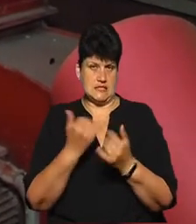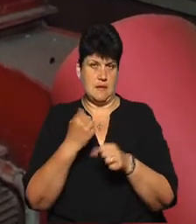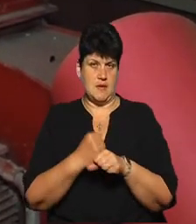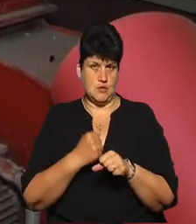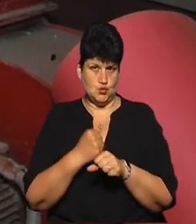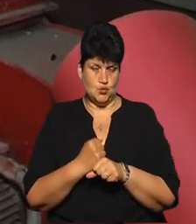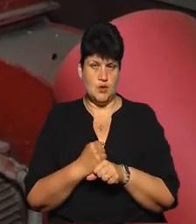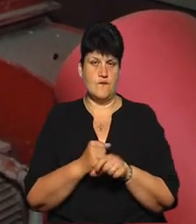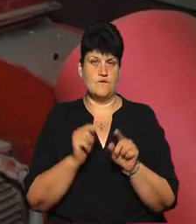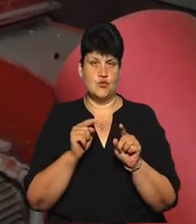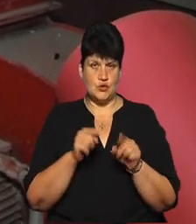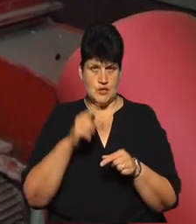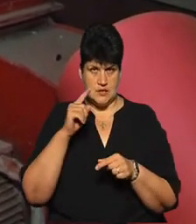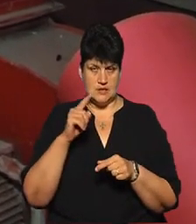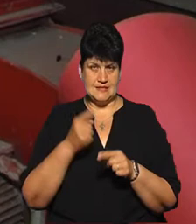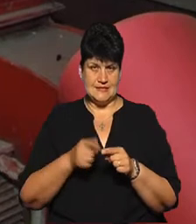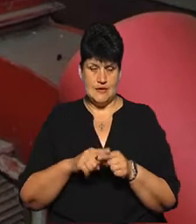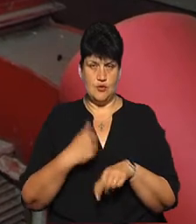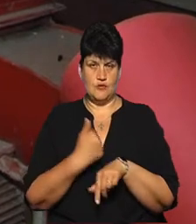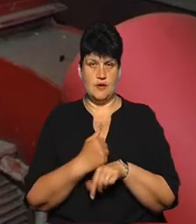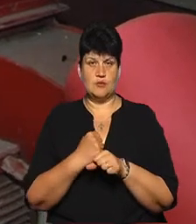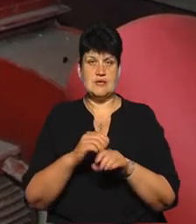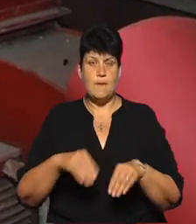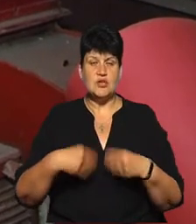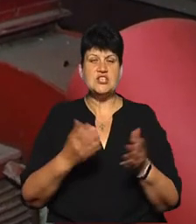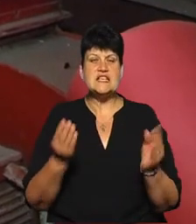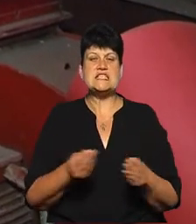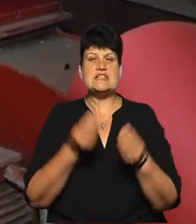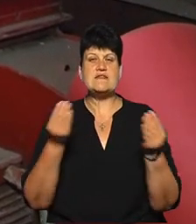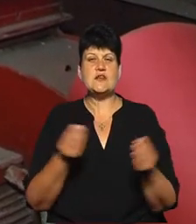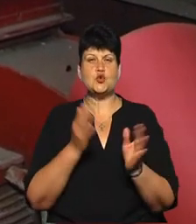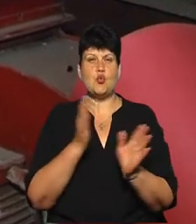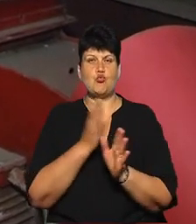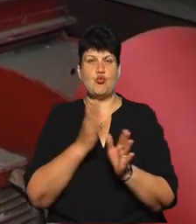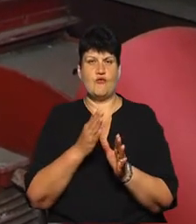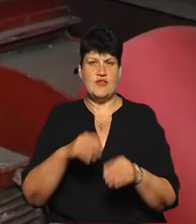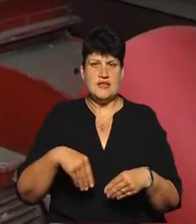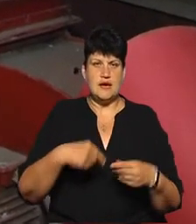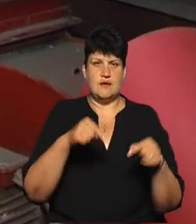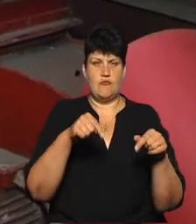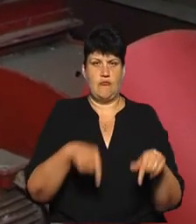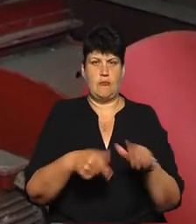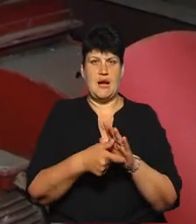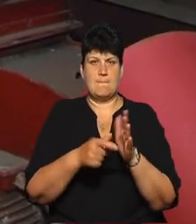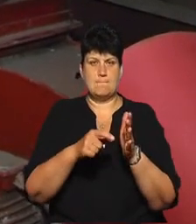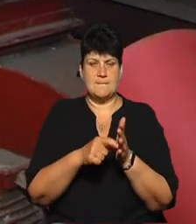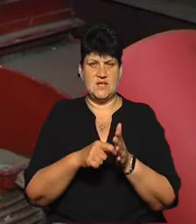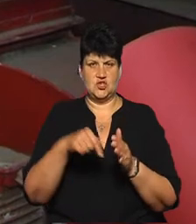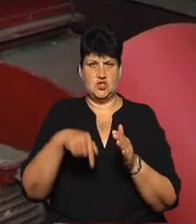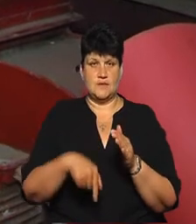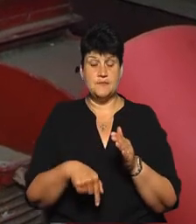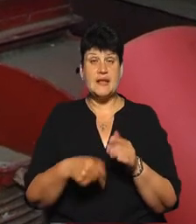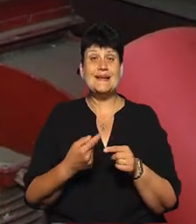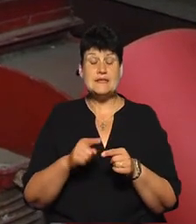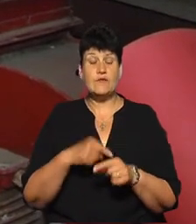вона знає функція – це подача свіжого повітря примусово в приміщення протирадіаційного укриття. Тобто вона